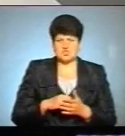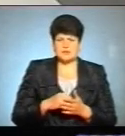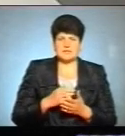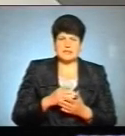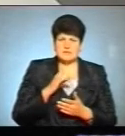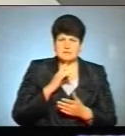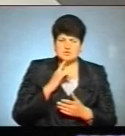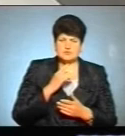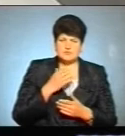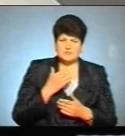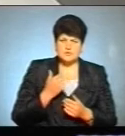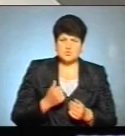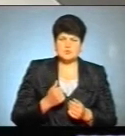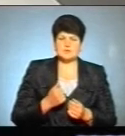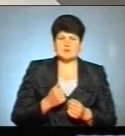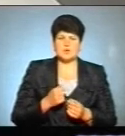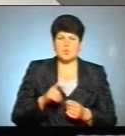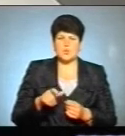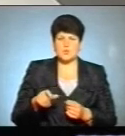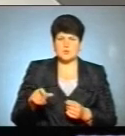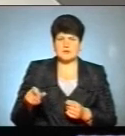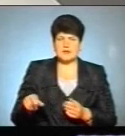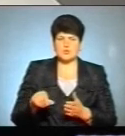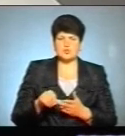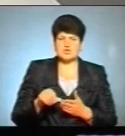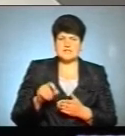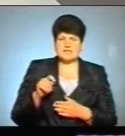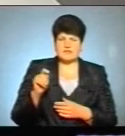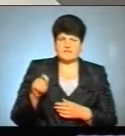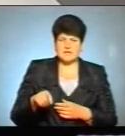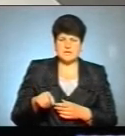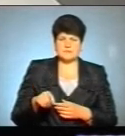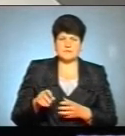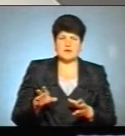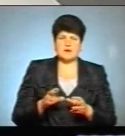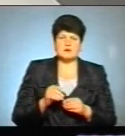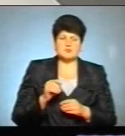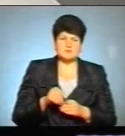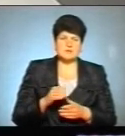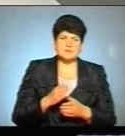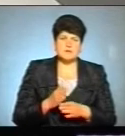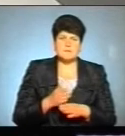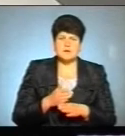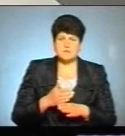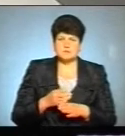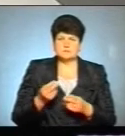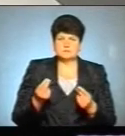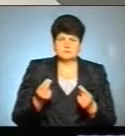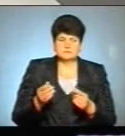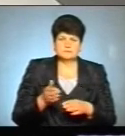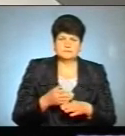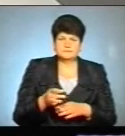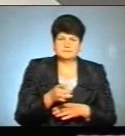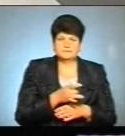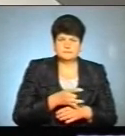тимчасова відсутність людей, учасників війни. Разом з тим є перерозподіл коштів між районами,